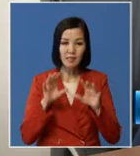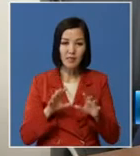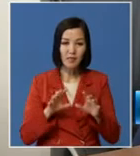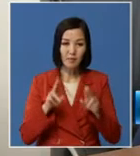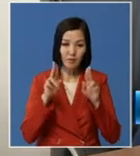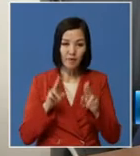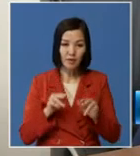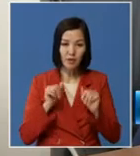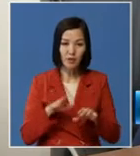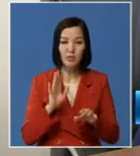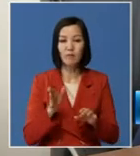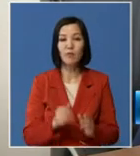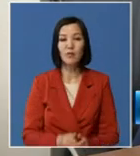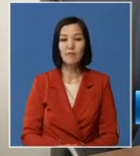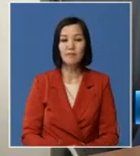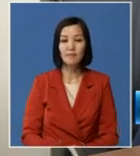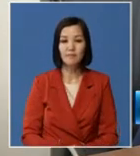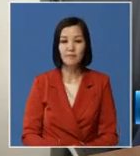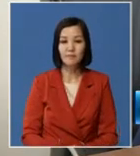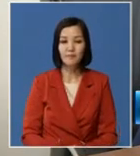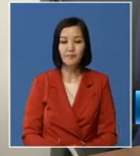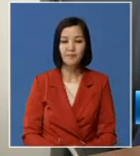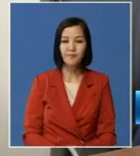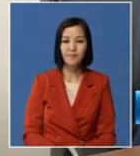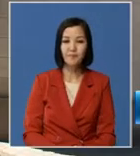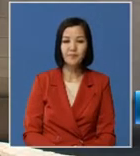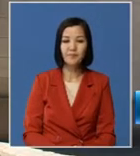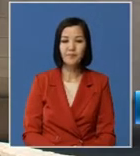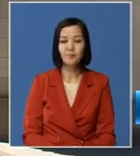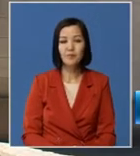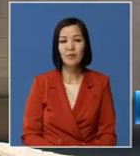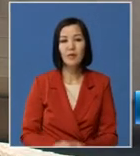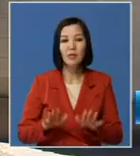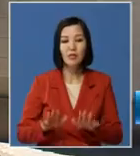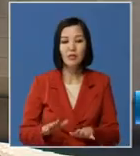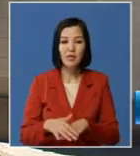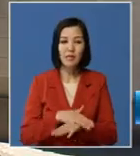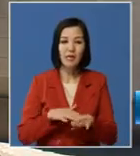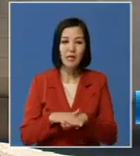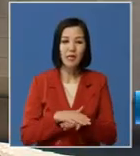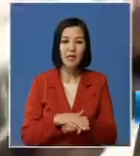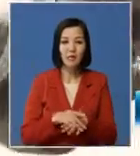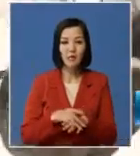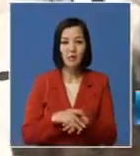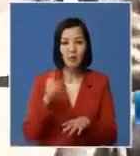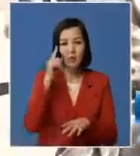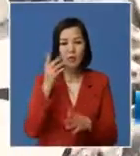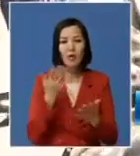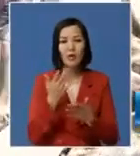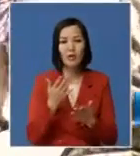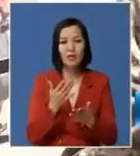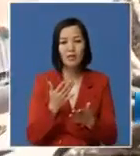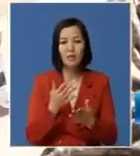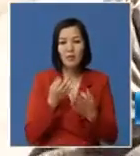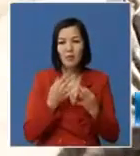бар, сөнінген бар-барды іске асылады, егерде қабылданатын боса. Жергілікті жұрттың бұған ойы қандай? Бекерден бекер мәзірге шашқаннан